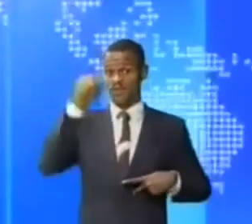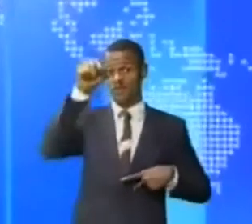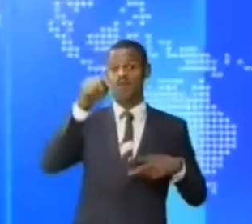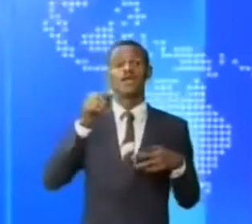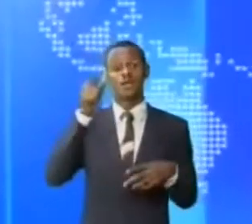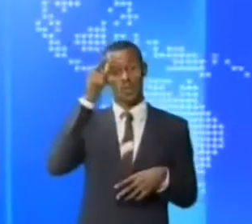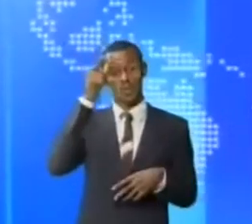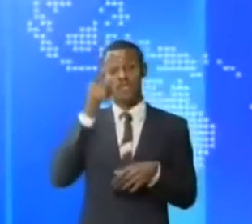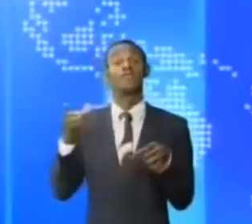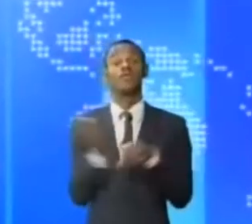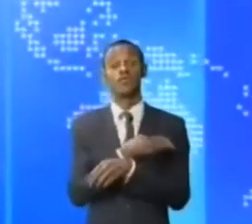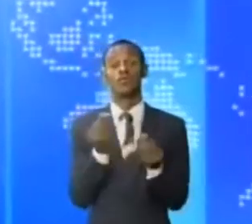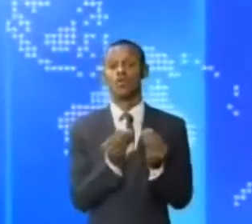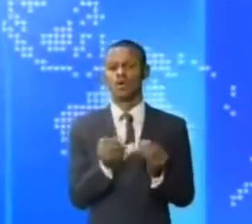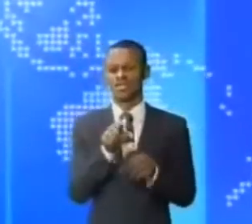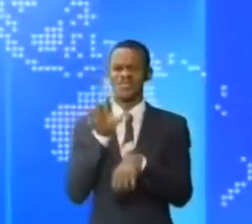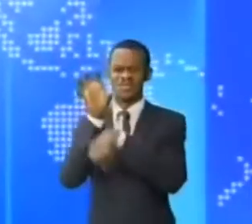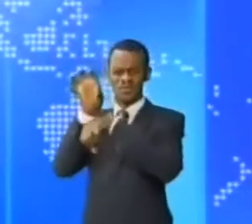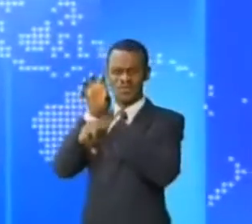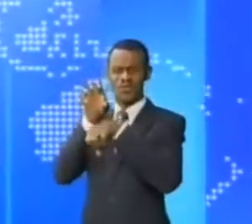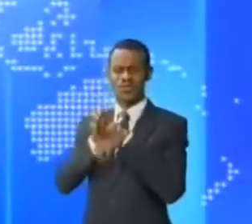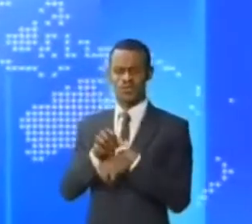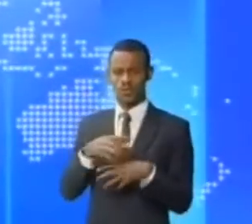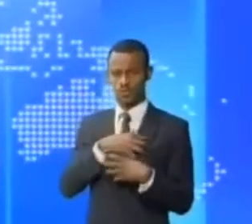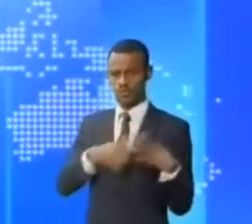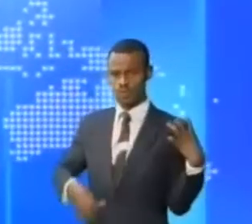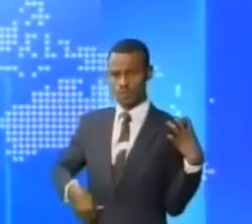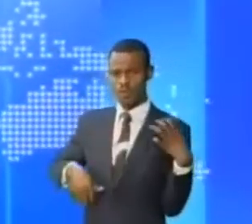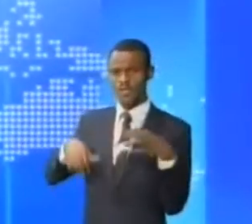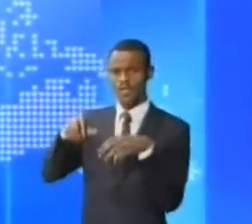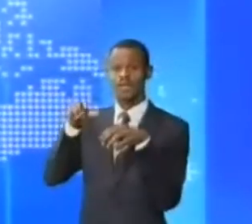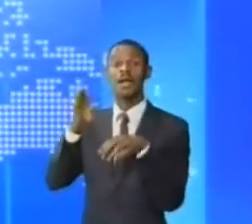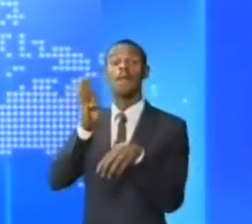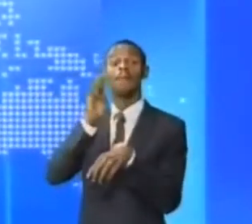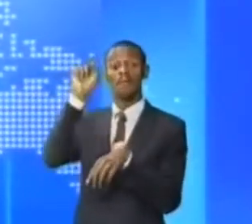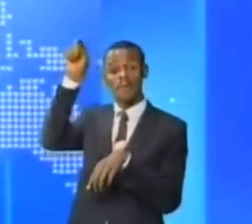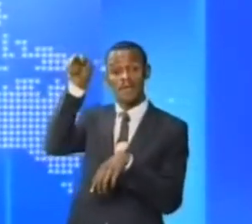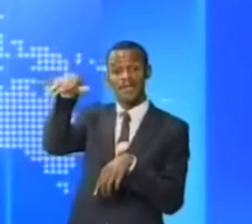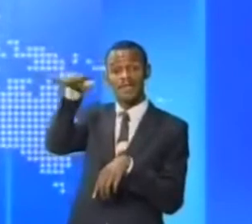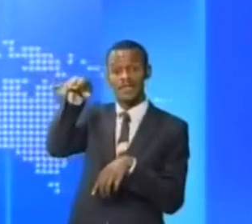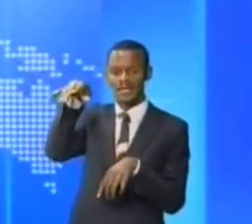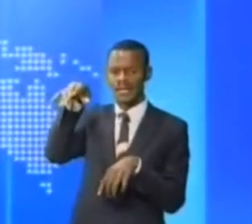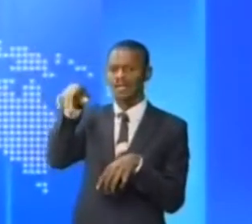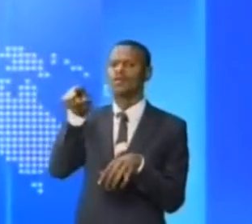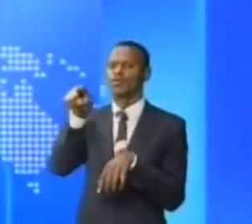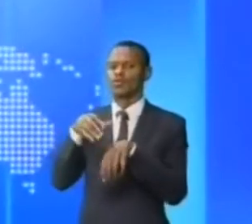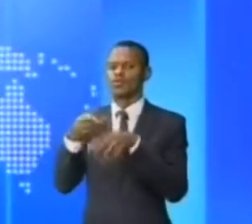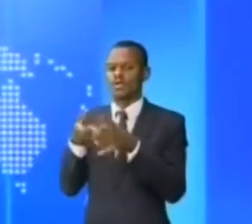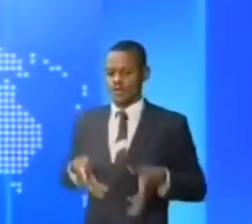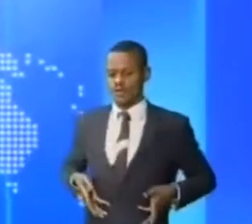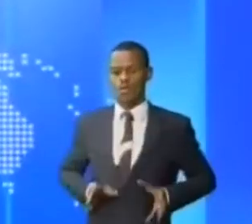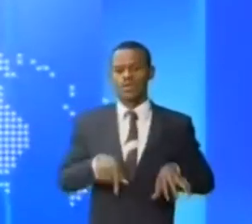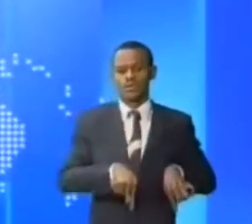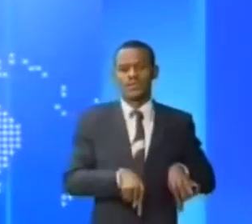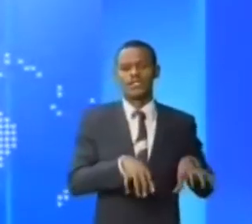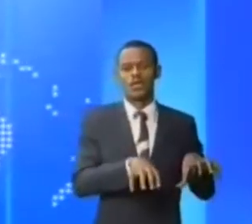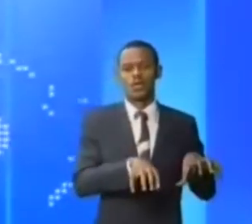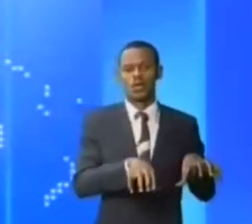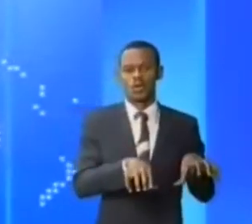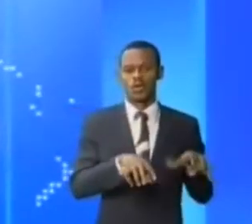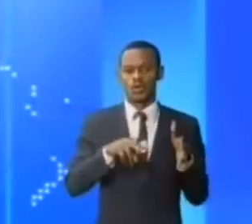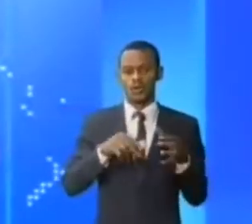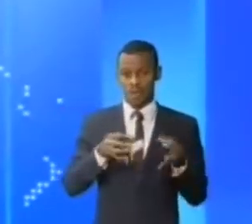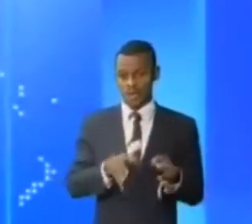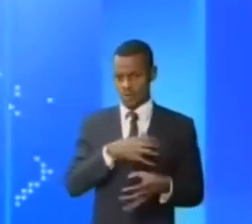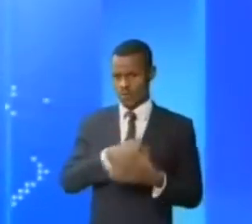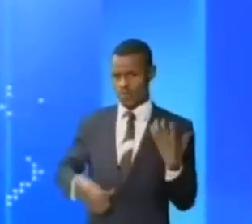racistes publiées à l'encontre du bourgmestre belge d'origine congolaise, Pierre Compagnie. Notre confrère Georges-Frédéric Ndibou nous